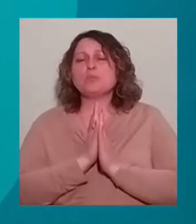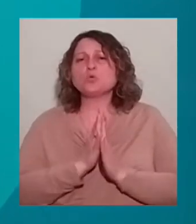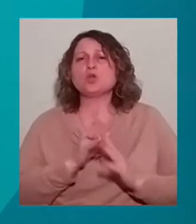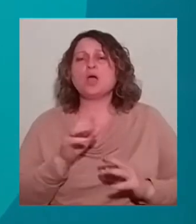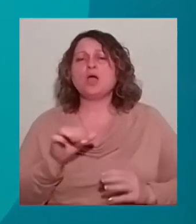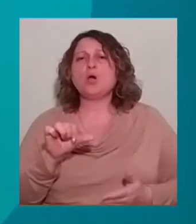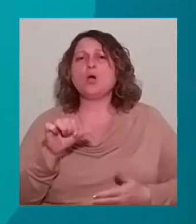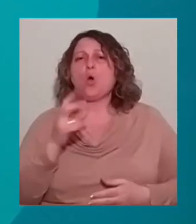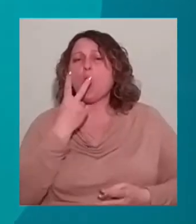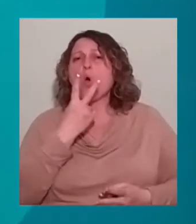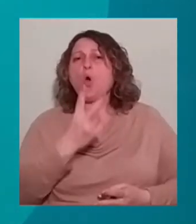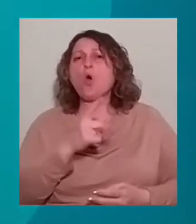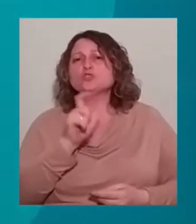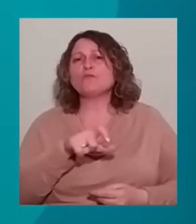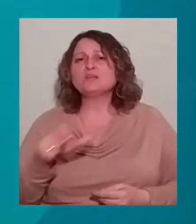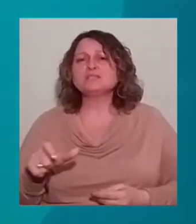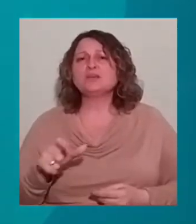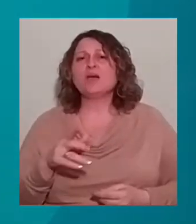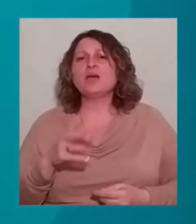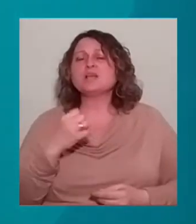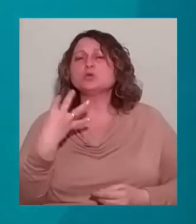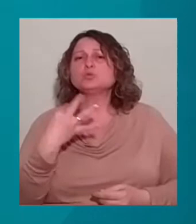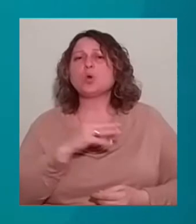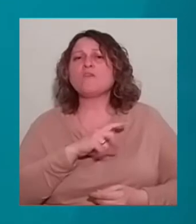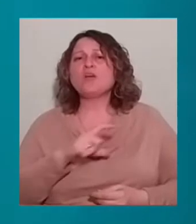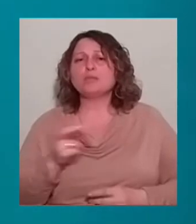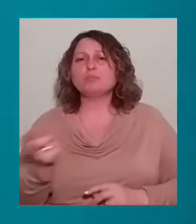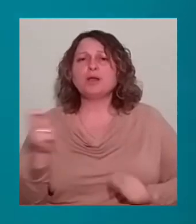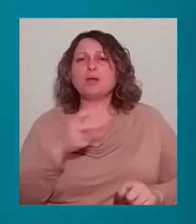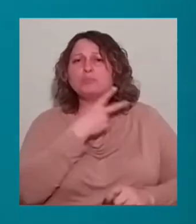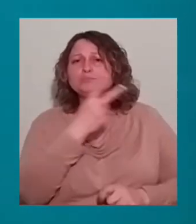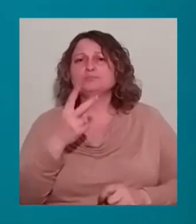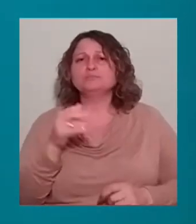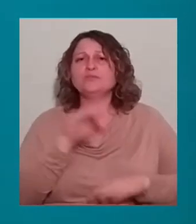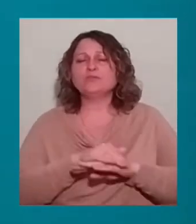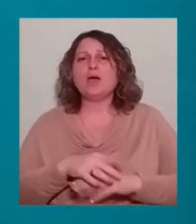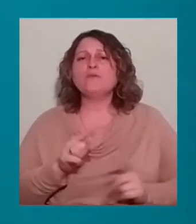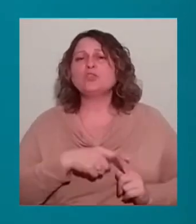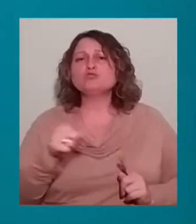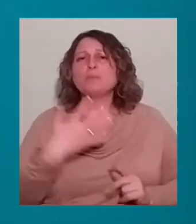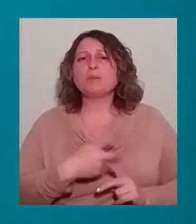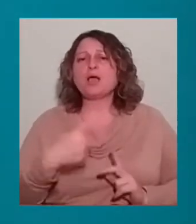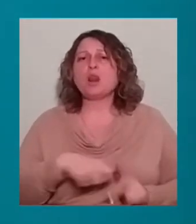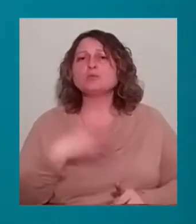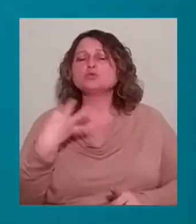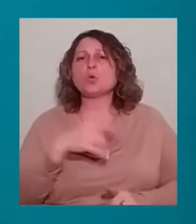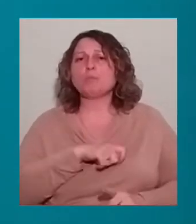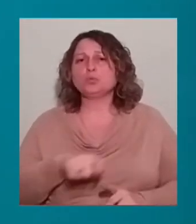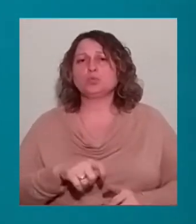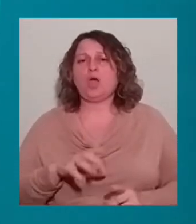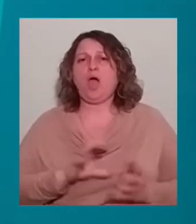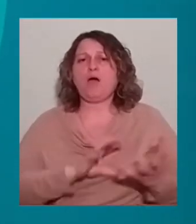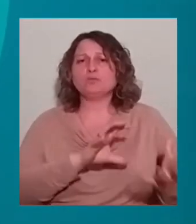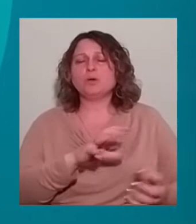пожежі за 40 хвилин. Відстань до найближчої станції ДСНС – близько кілометра. Володимира Бадолана, який у той час керував